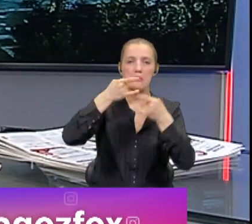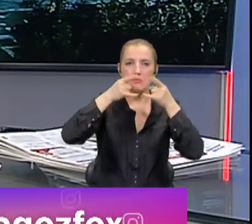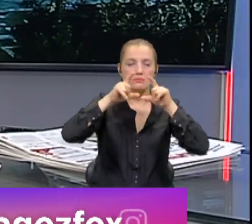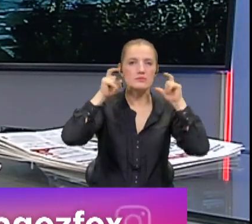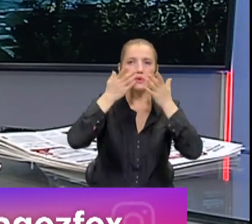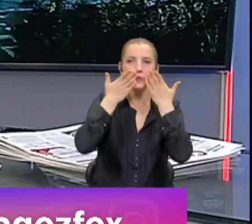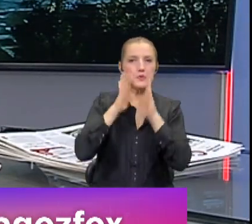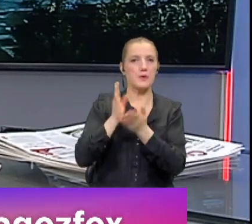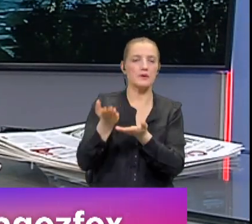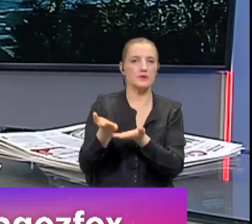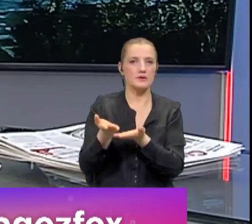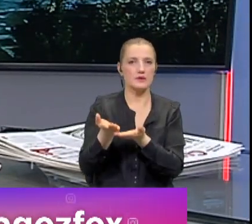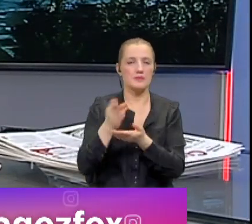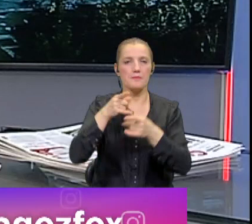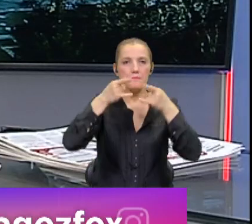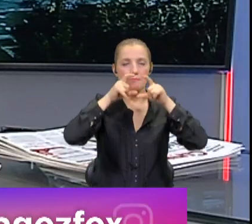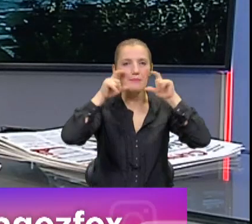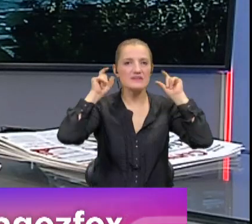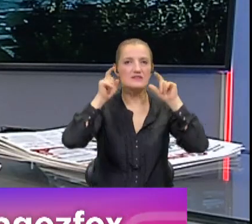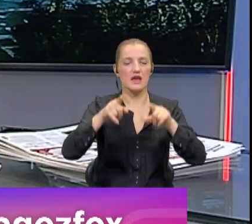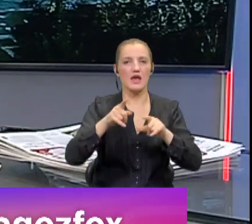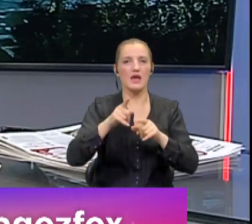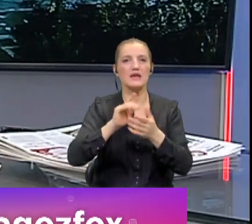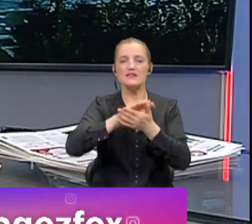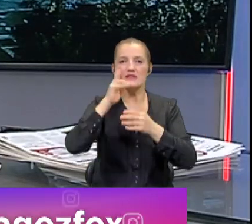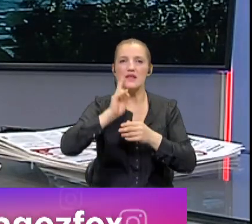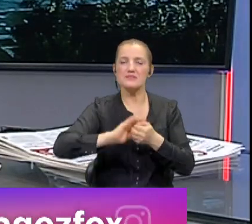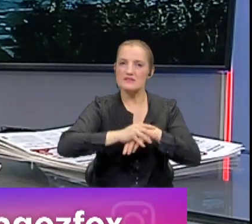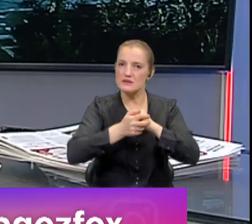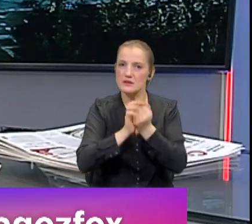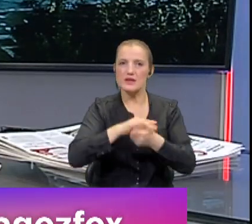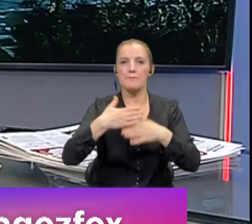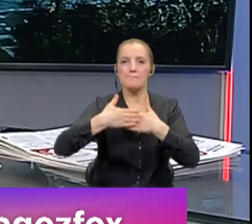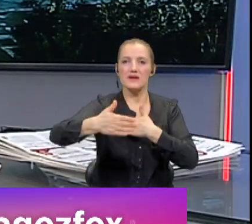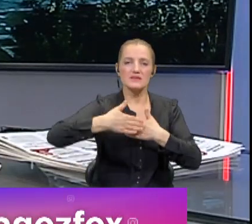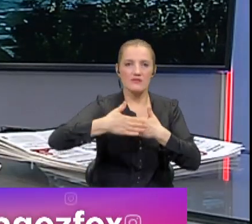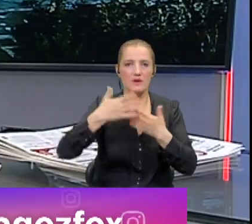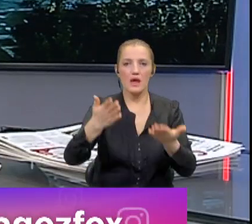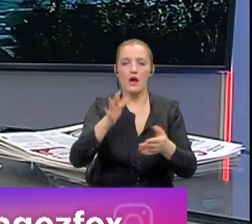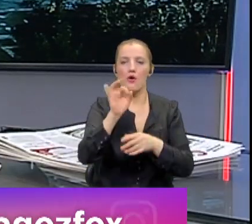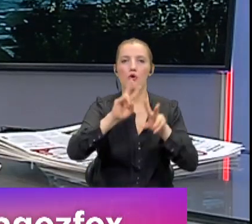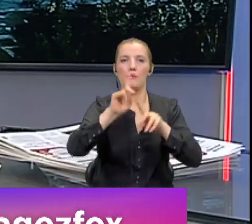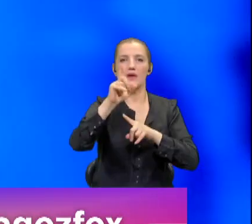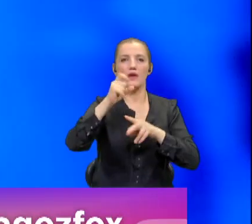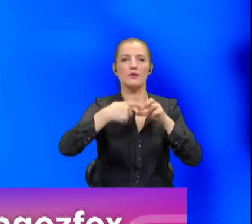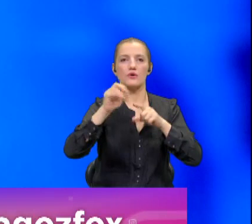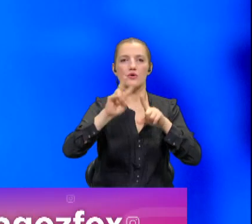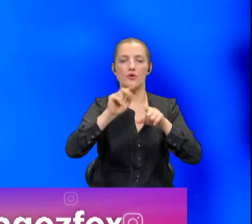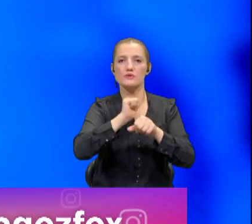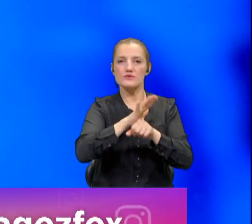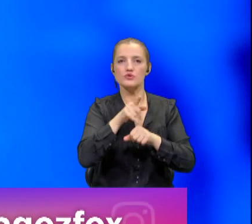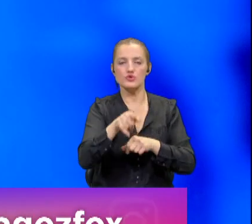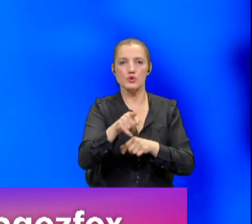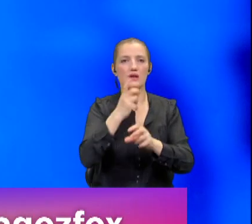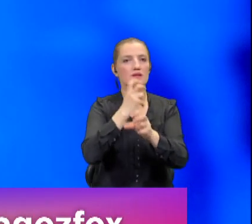iki kez daha vurgu burada maske de işte ne bileyim hijyende Temizlikte mesafede omicron varyantın oluşturduğu